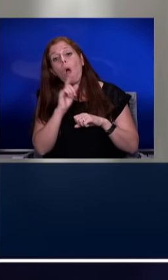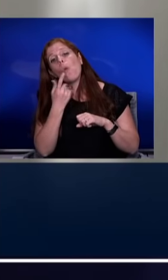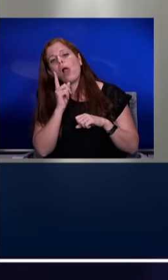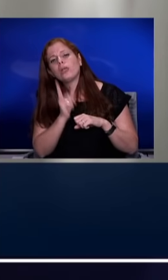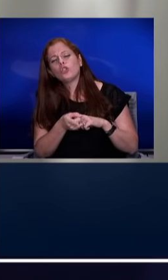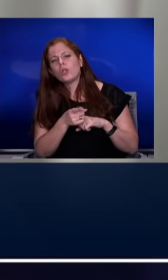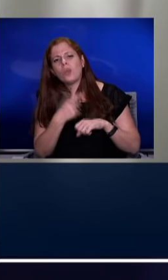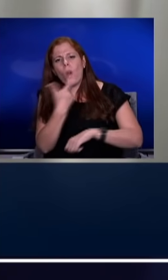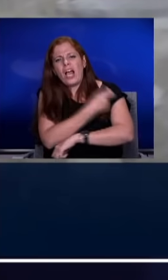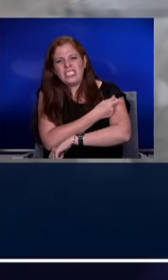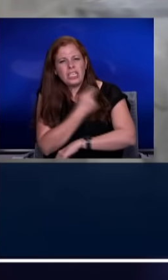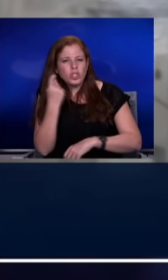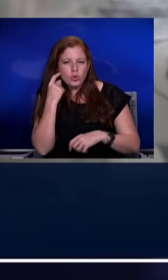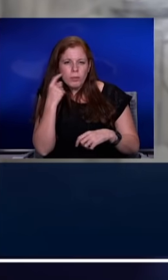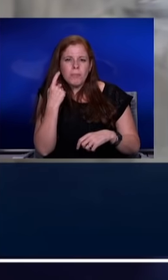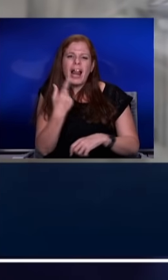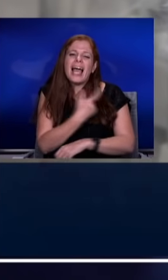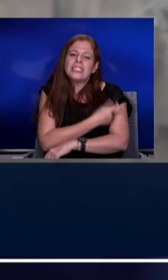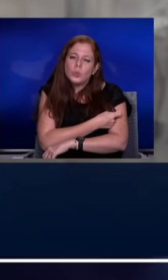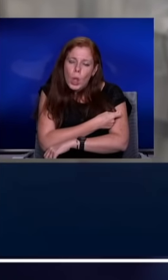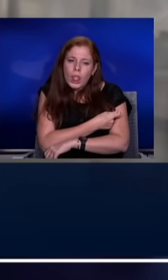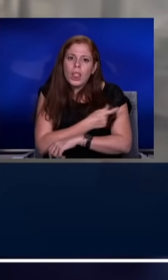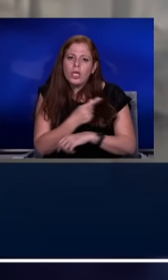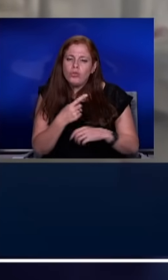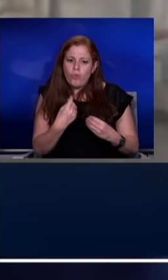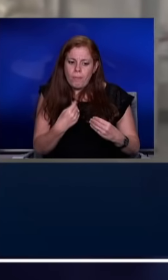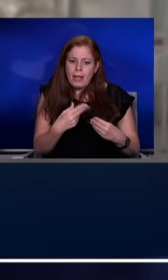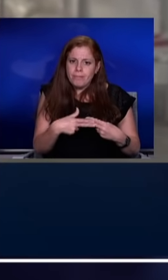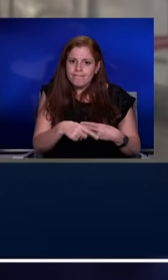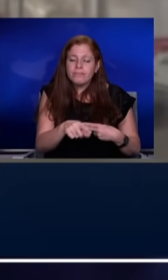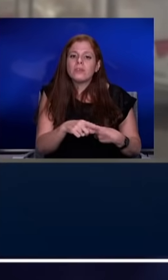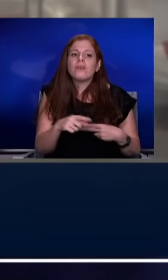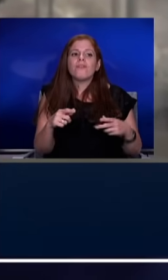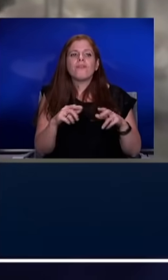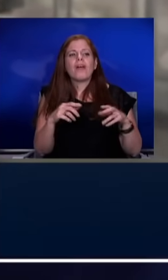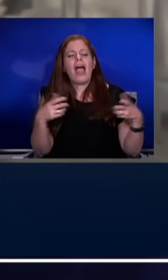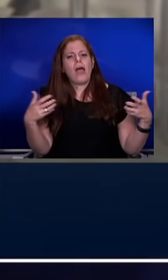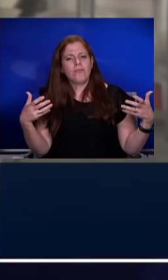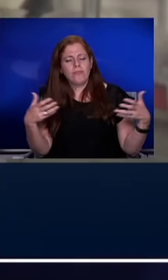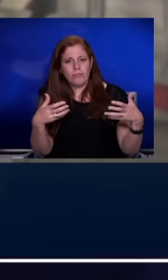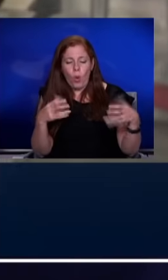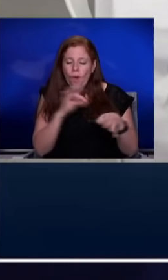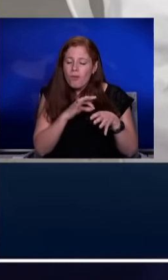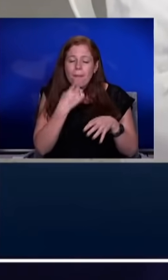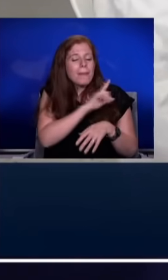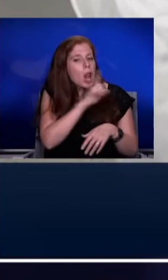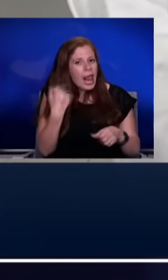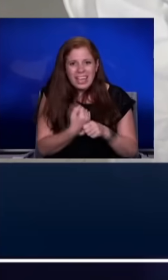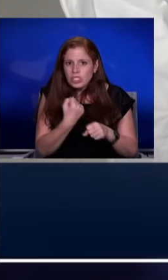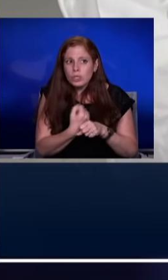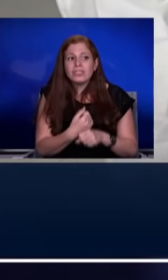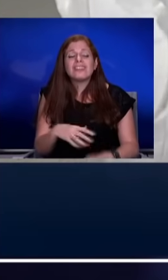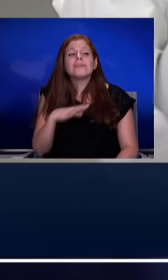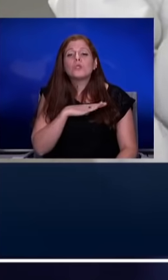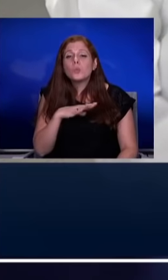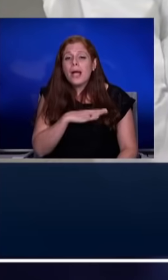לחסן אותם, כי הם שומעים על החיסון שהולך וקרב. ואיגוד רופאי הילדים יוצא היום בקריאה להורים שלא לעשות את זה, כי זה מסוכן.